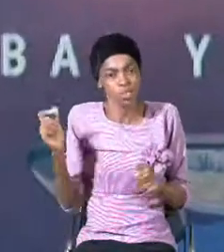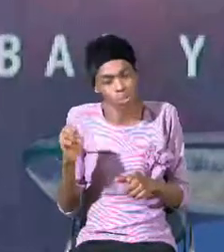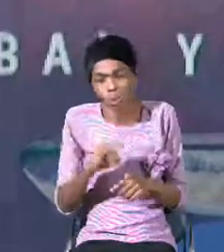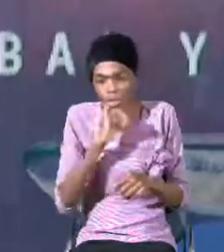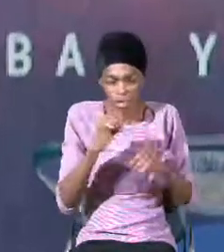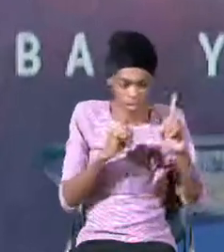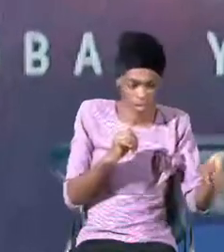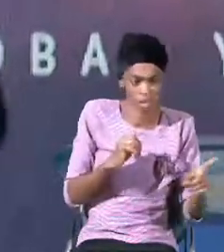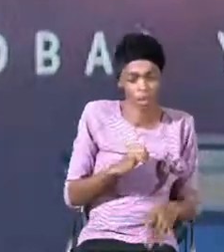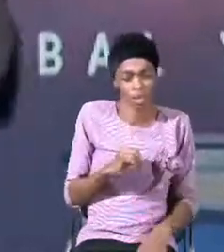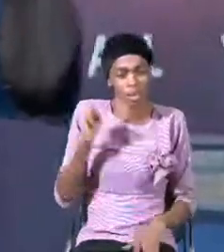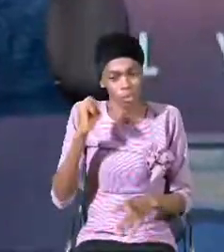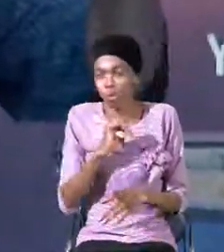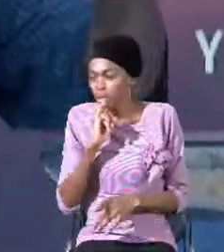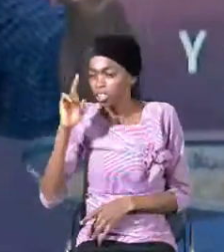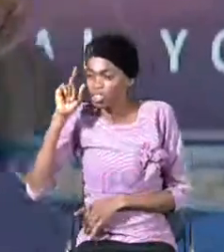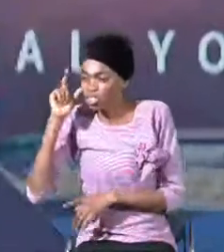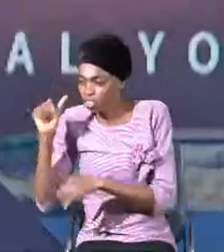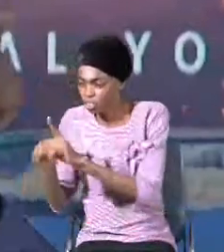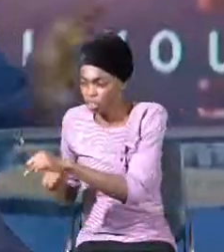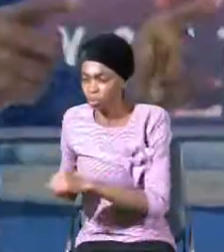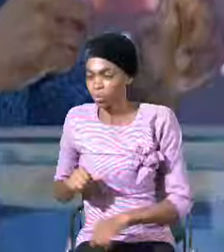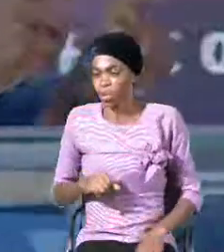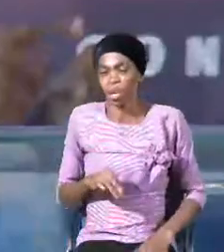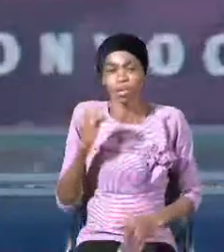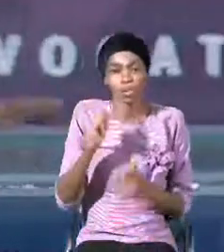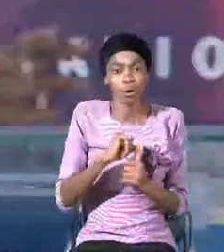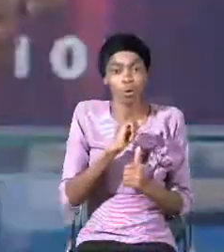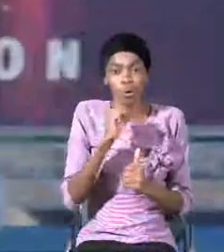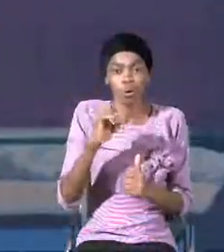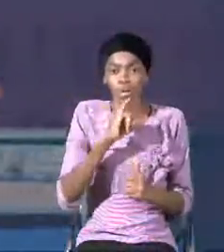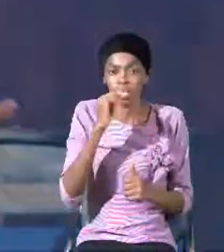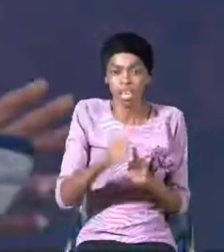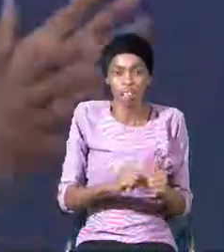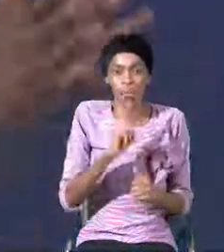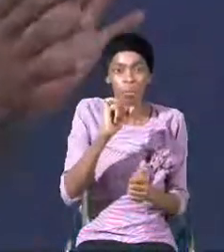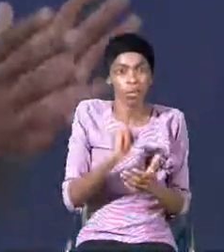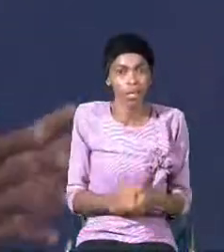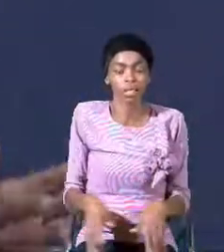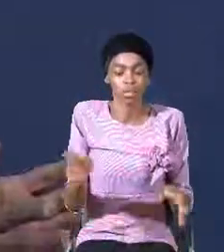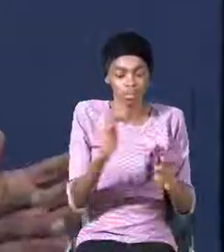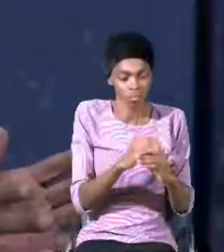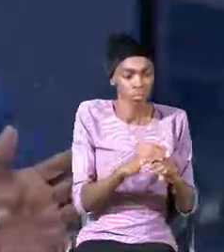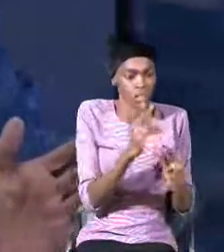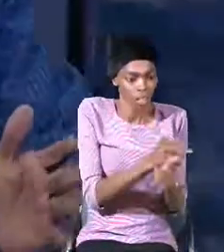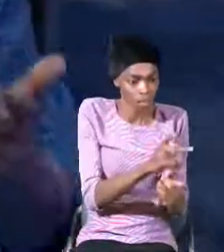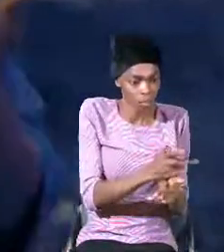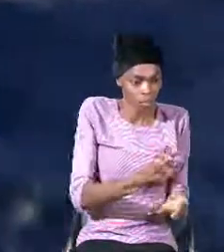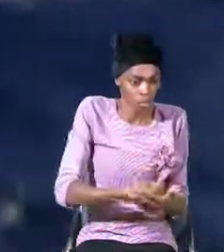Il en est ainsi de toi, d'elle. Et si en est-il de toi, de tout le monde, qui amasse des trésors